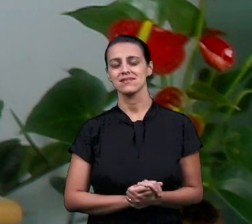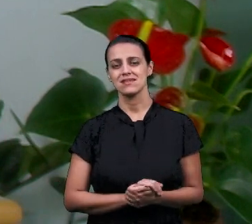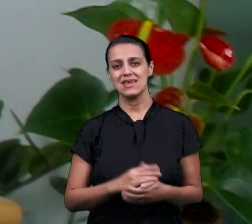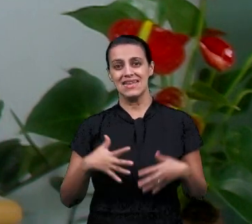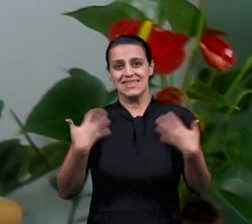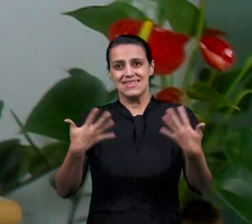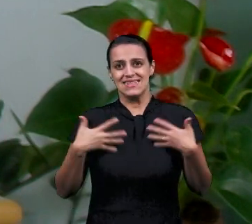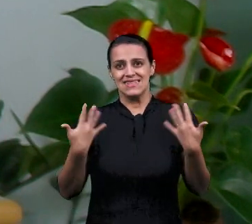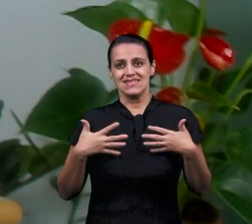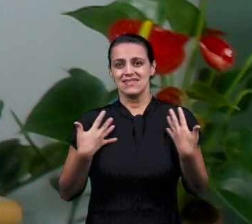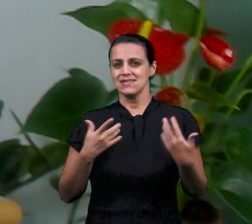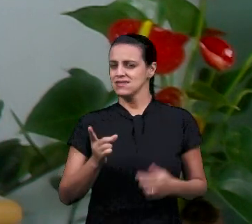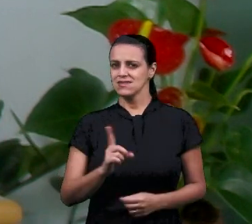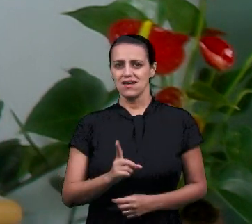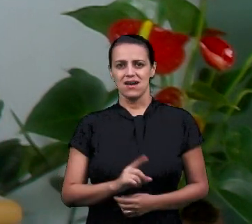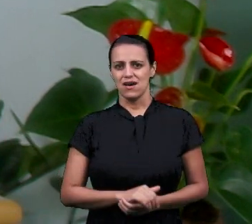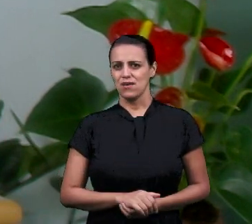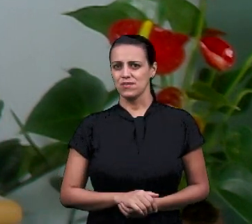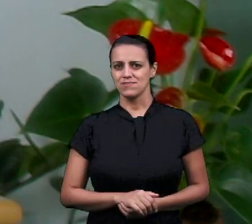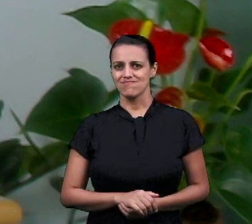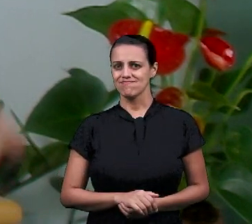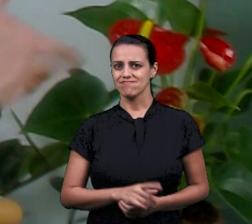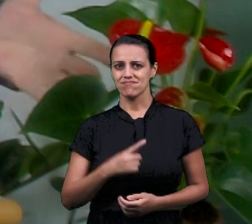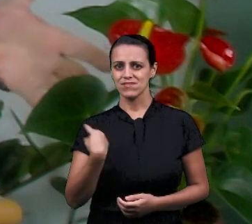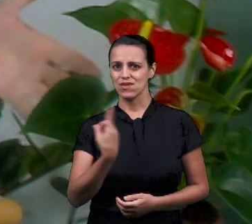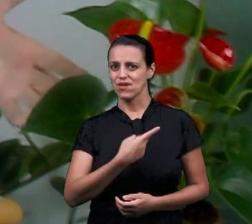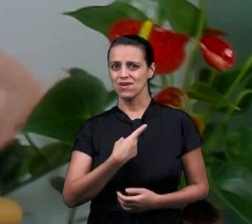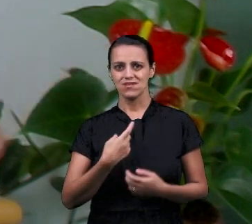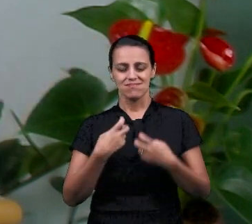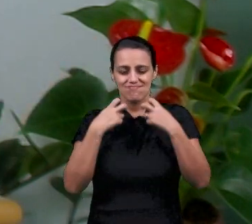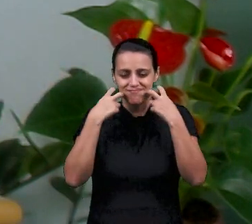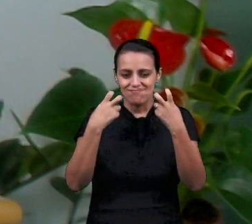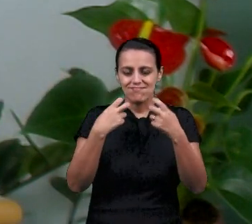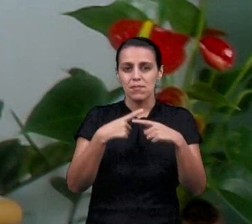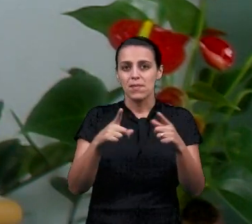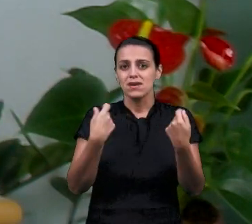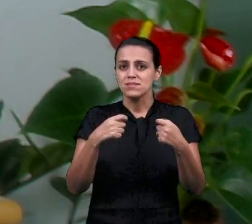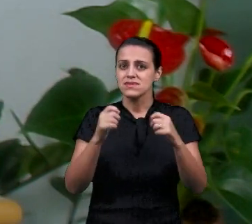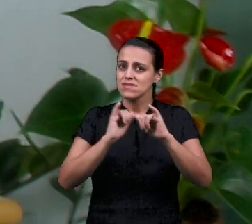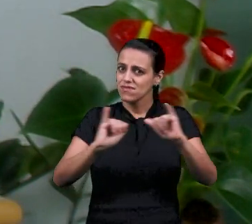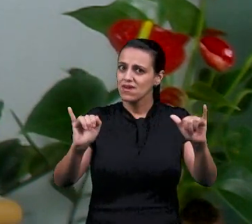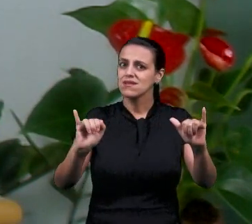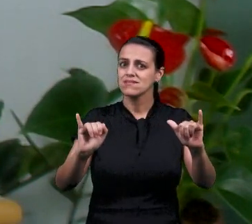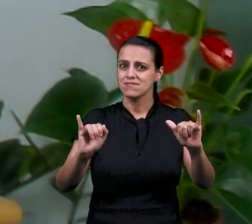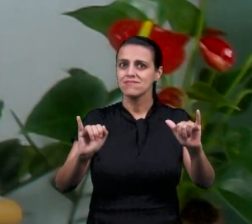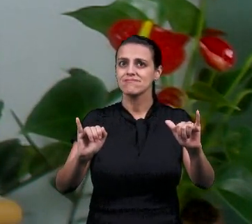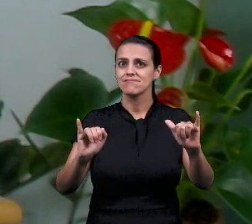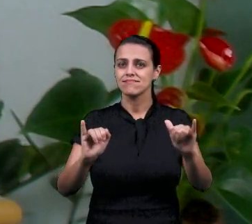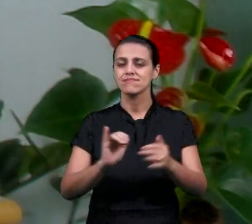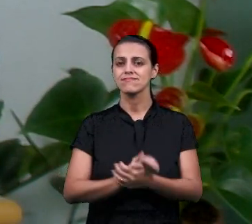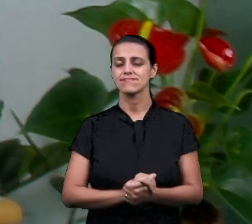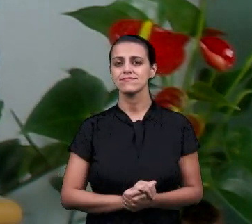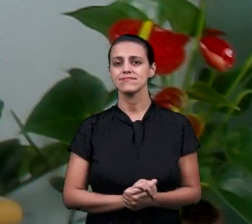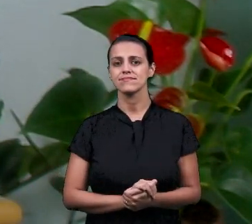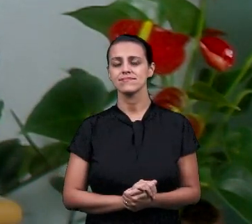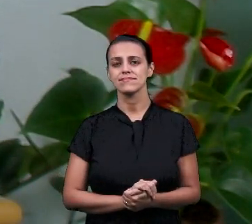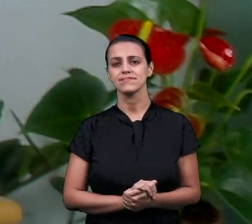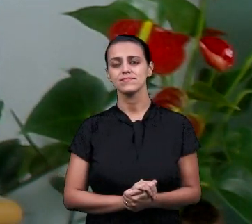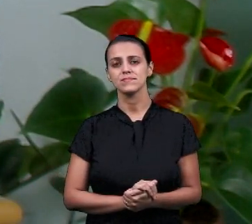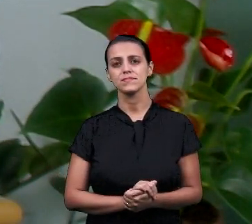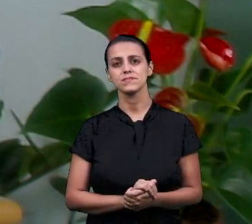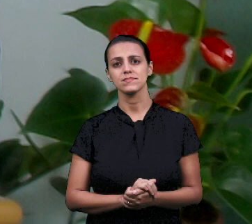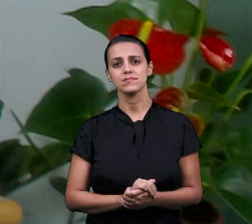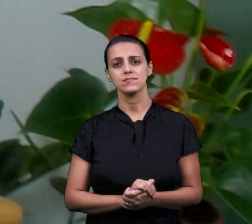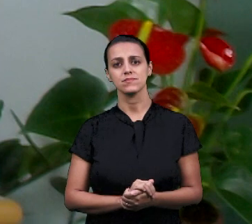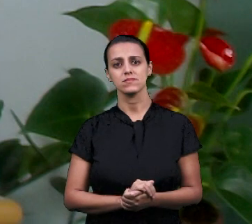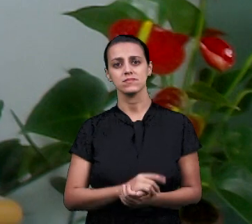n'est pas que cela ne nous réjouit pas beaucoup, mais nous devons citer, c'est la perte